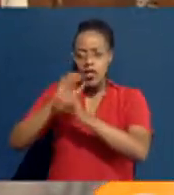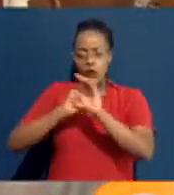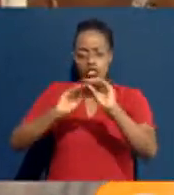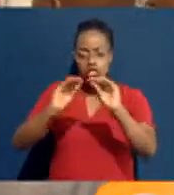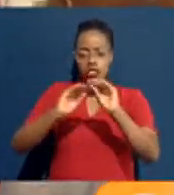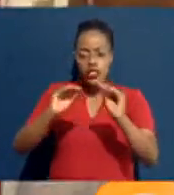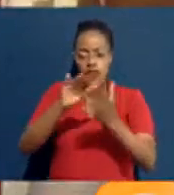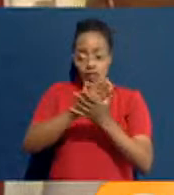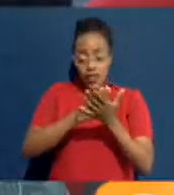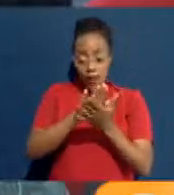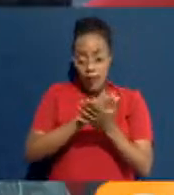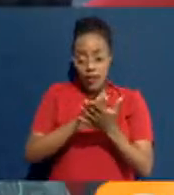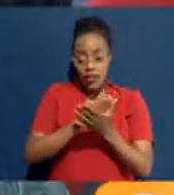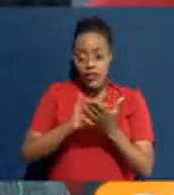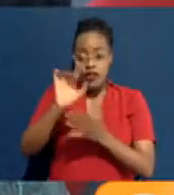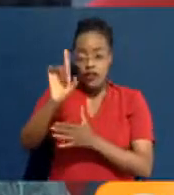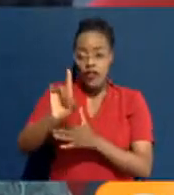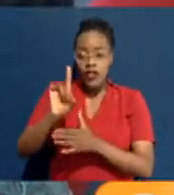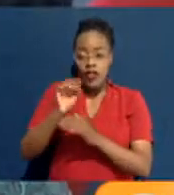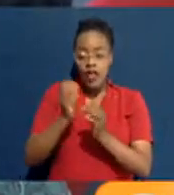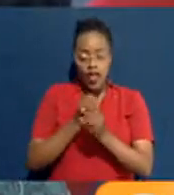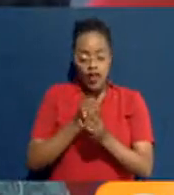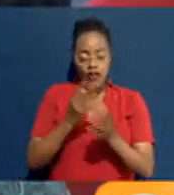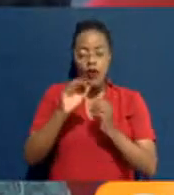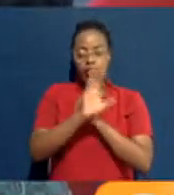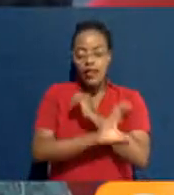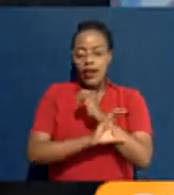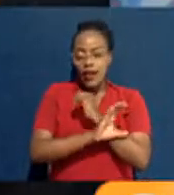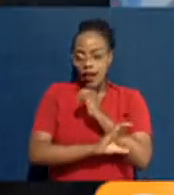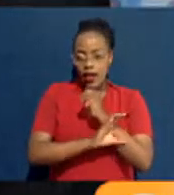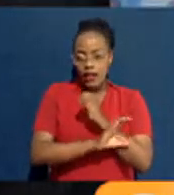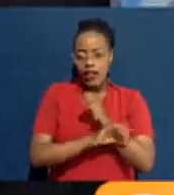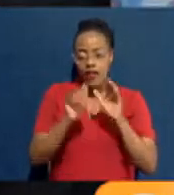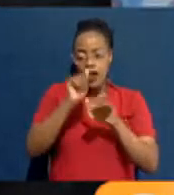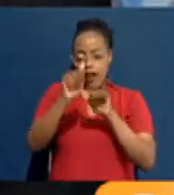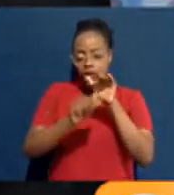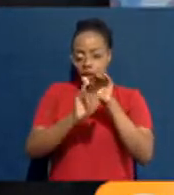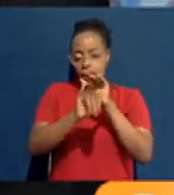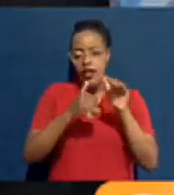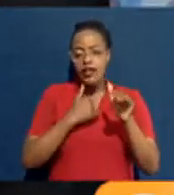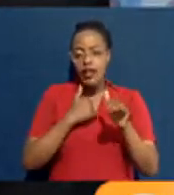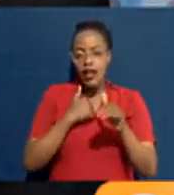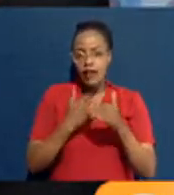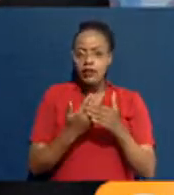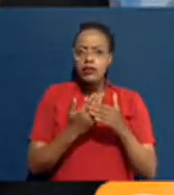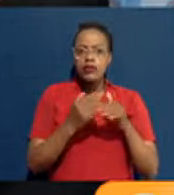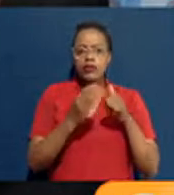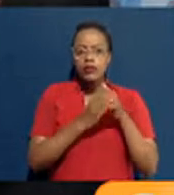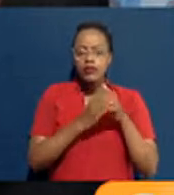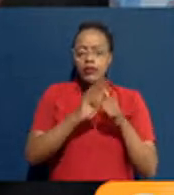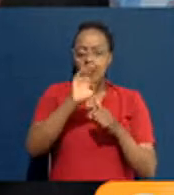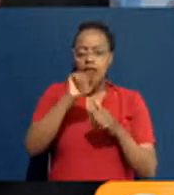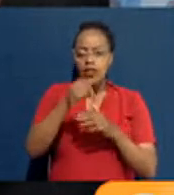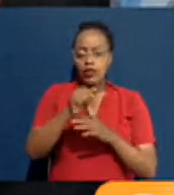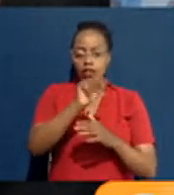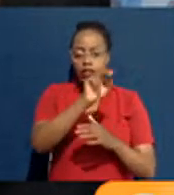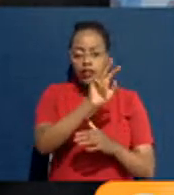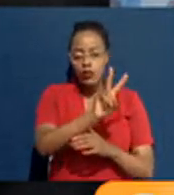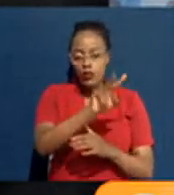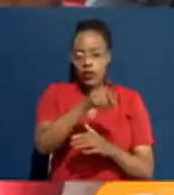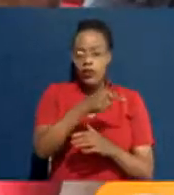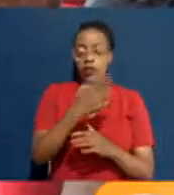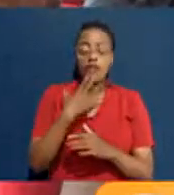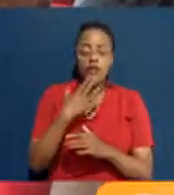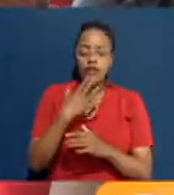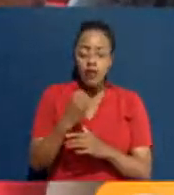mafunzo kwa msingi ya dini kote nchini. Chini ya muungano huo kuna zaidi ya wanafunzi 1064 katika taasisi 215 za